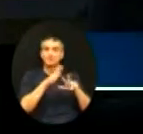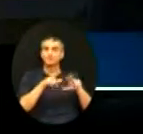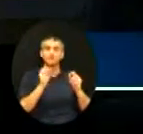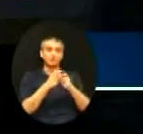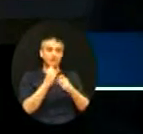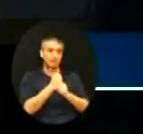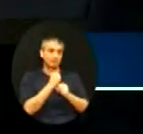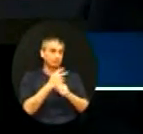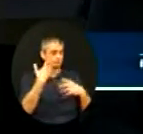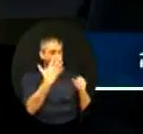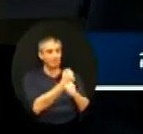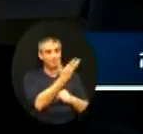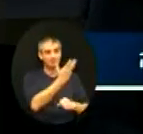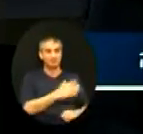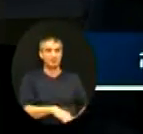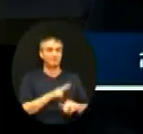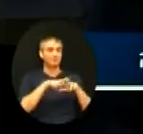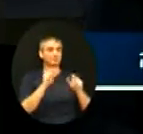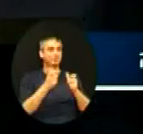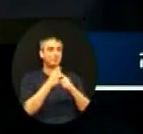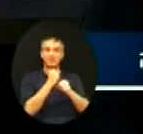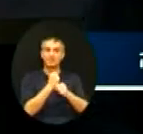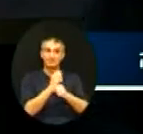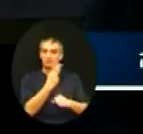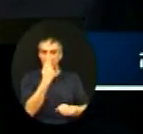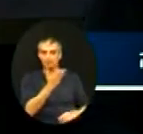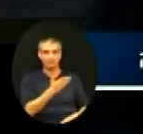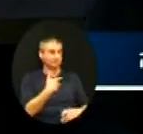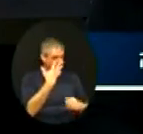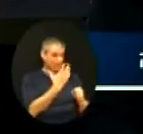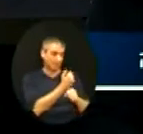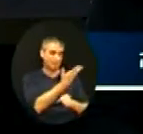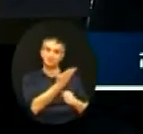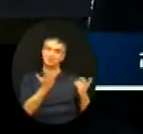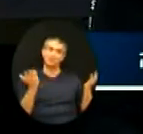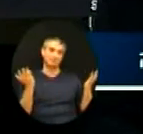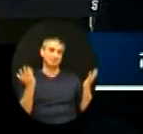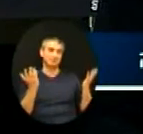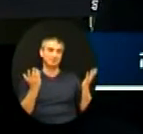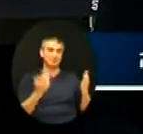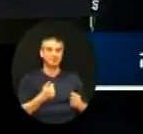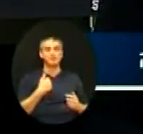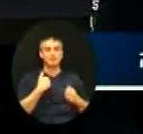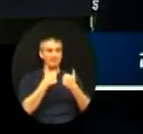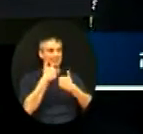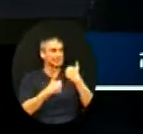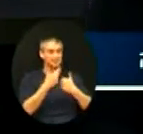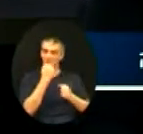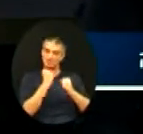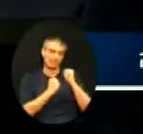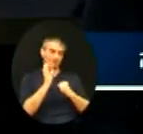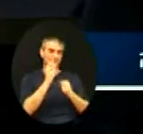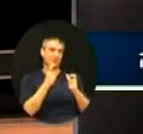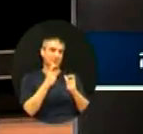מפלגת העבודה? שיהיה בהצלחה. ומצבה של מפלגת העבודה, איך נראה לך? שיהיה בהצלחה. שיהיה בהצלחה לכולם. ההתמודדות הקשה